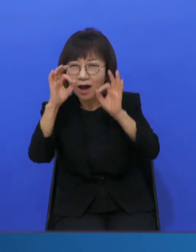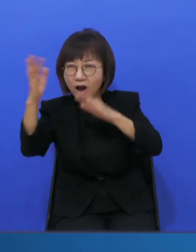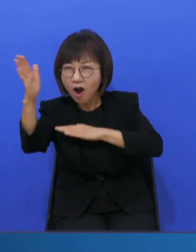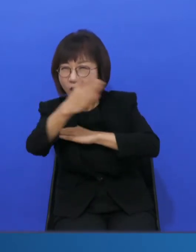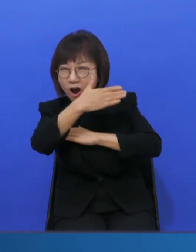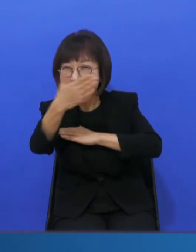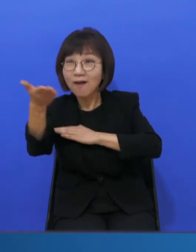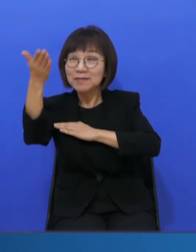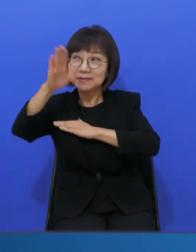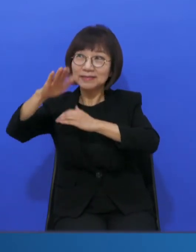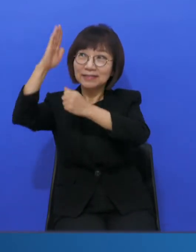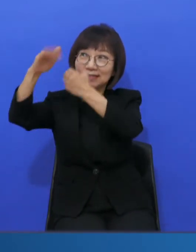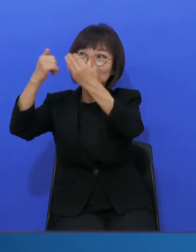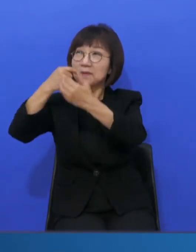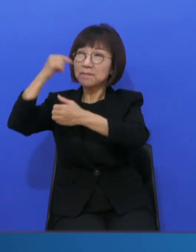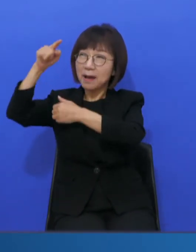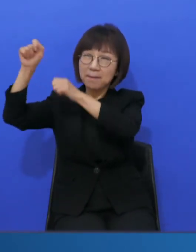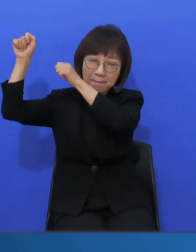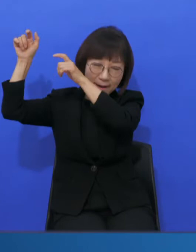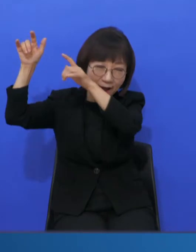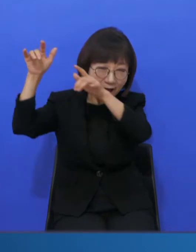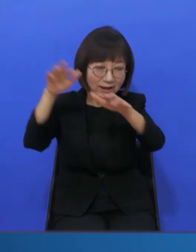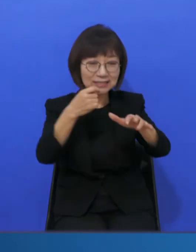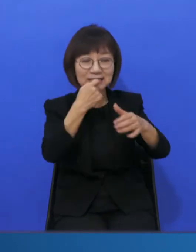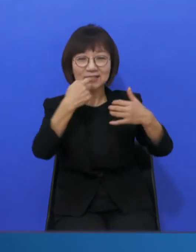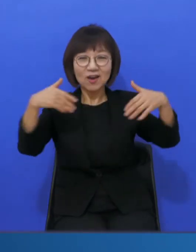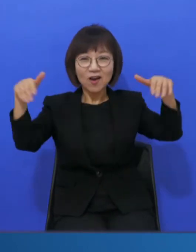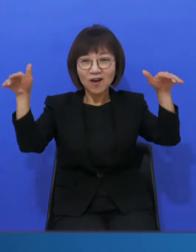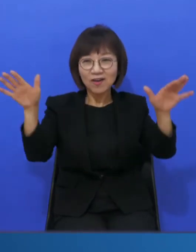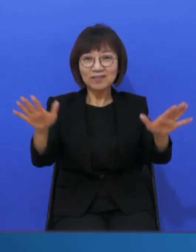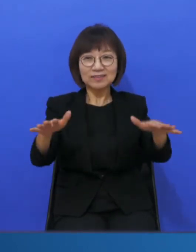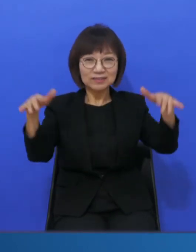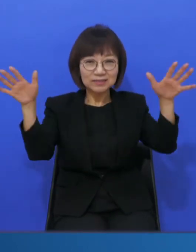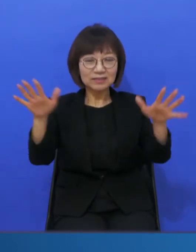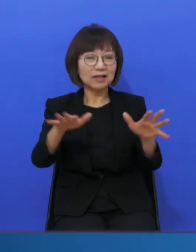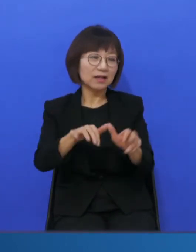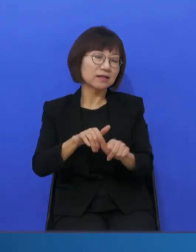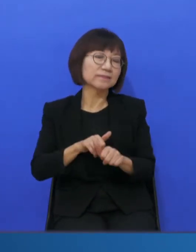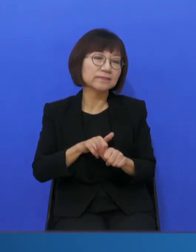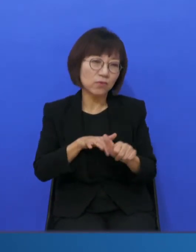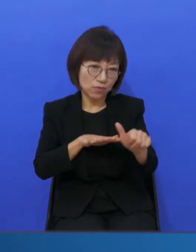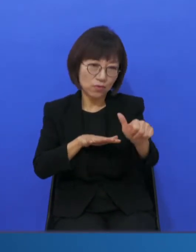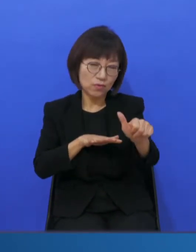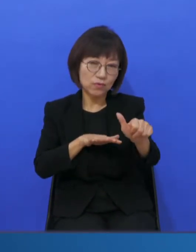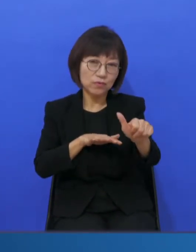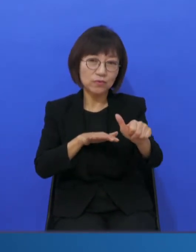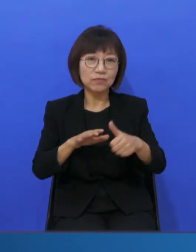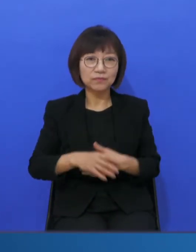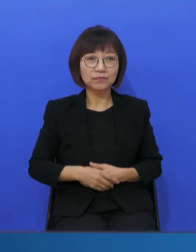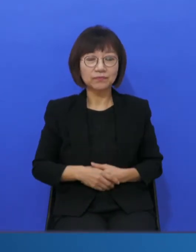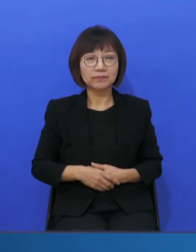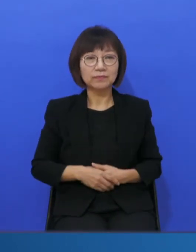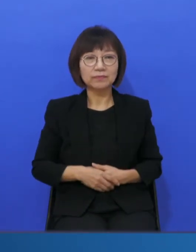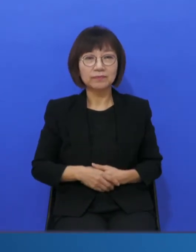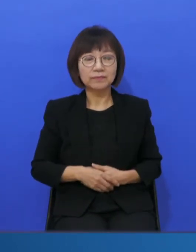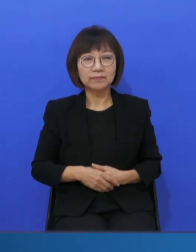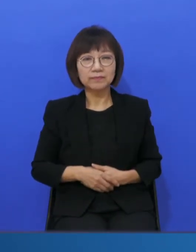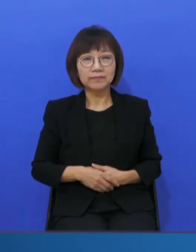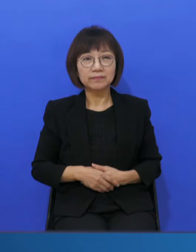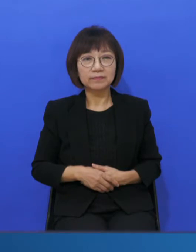역사하시게 돼 And even 있어요. now, as you give worship to the Lord, unseen to the eye, God sends His armies of angels to do His work. 이런 걸 안